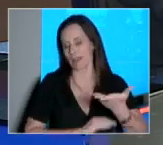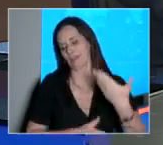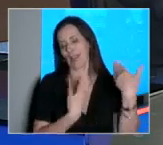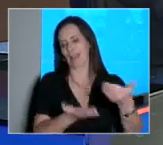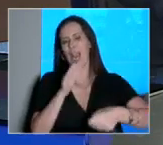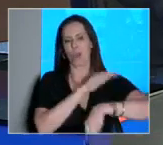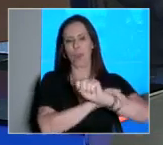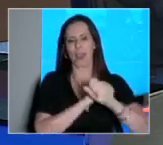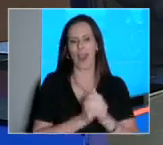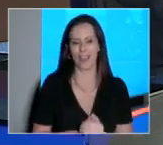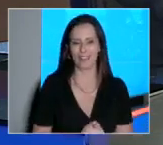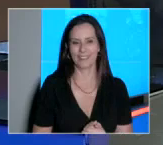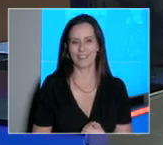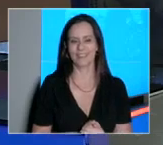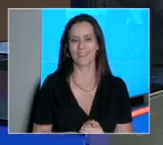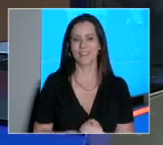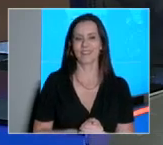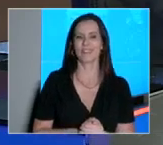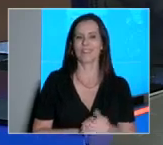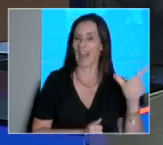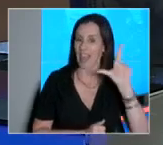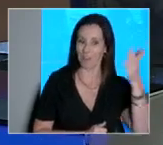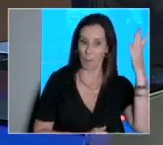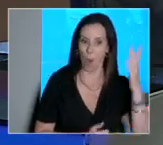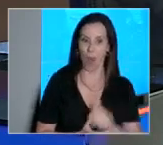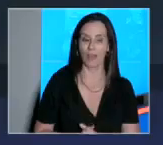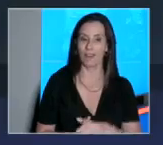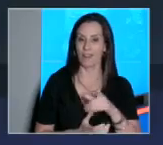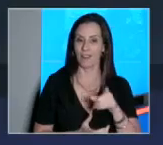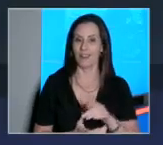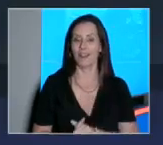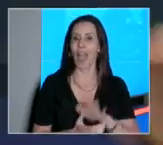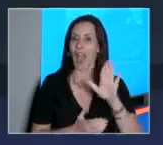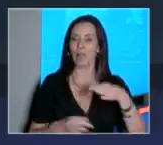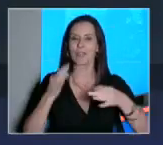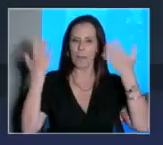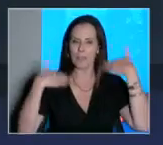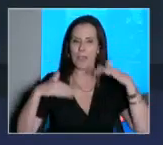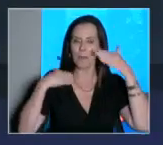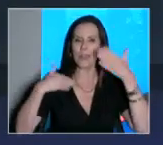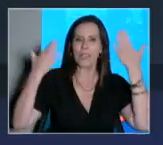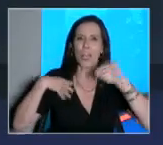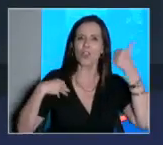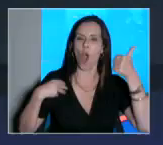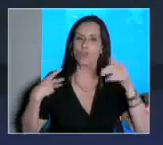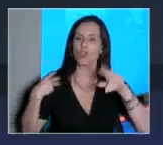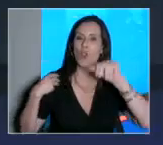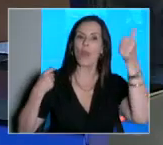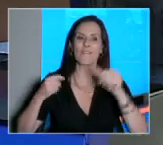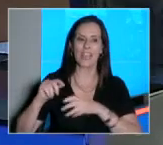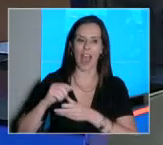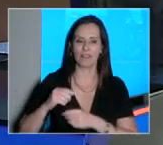קיבלת כדורגל. אוריגי. גון ליברפול. כן, גם מוחמד סלח. גם סלח. אני חושב שהוא המצרי הראשון שמחזיק את גביע אירופה